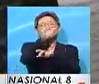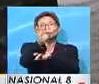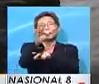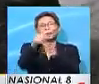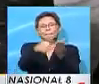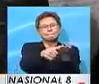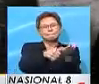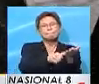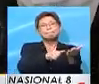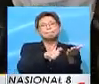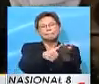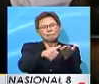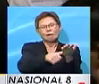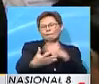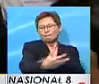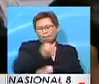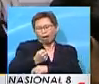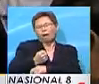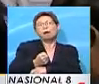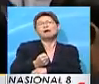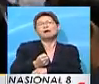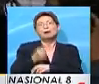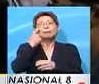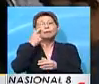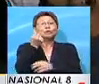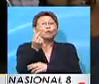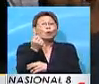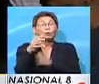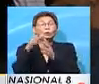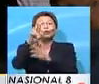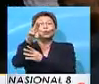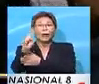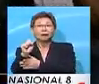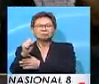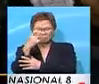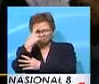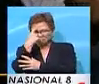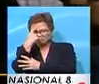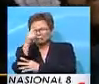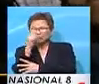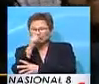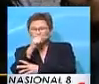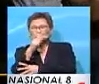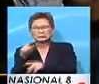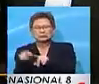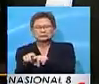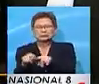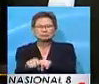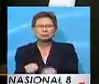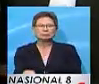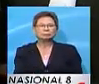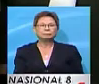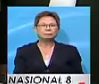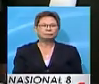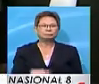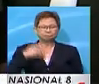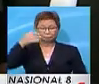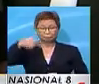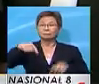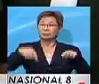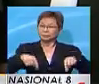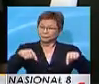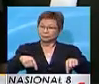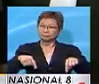myik palsu dirampas selain sejumlah mata Wang Amerika yang turut disaki palsu di hadapan saya